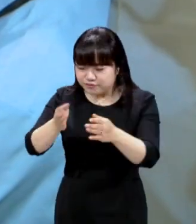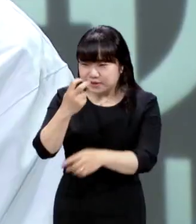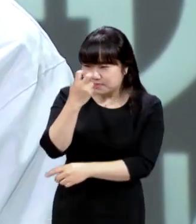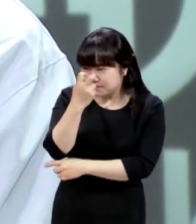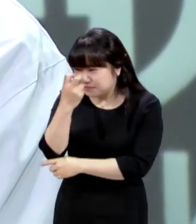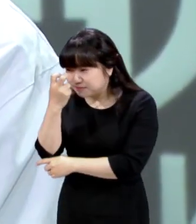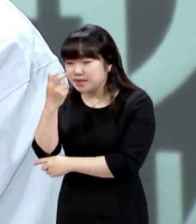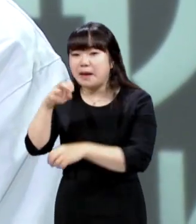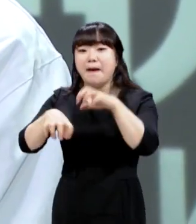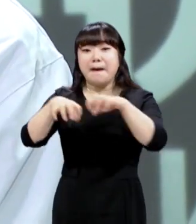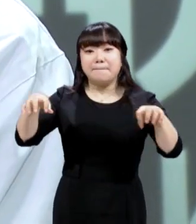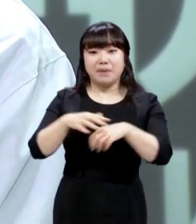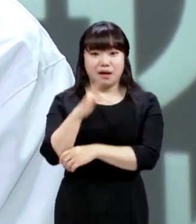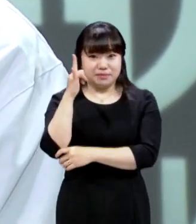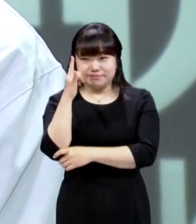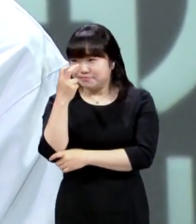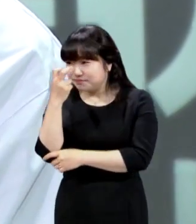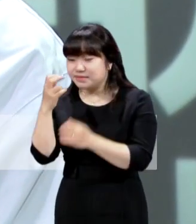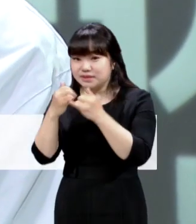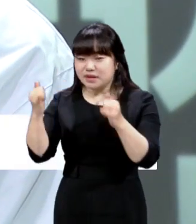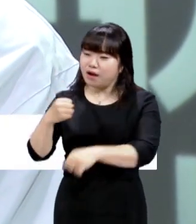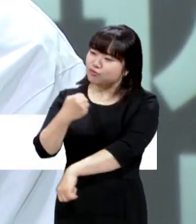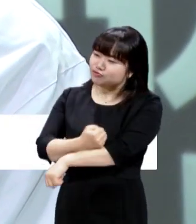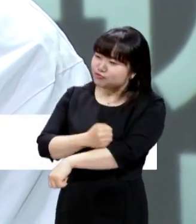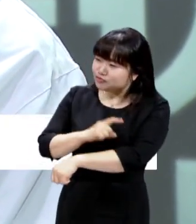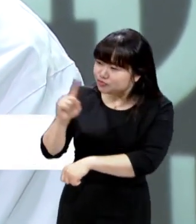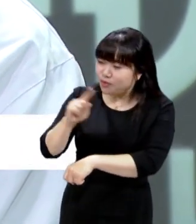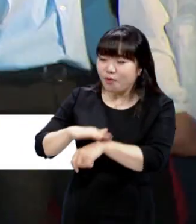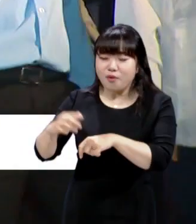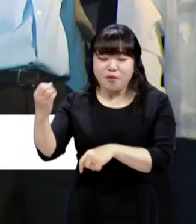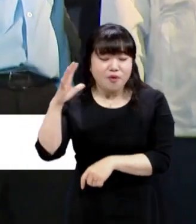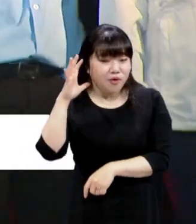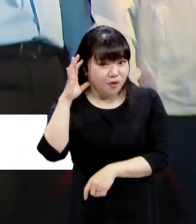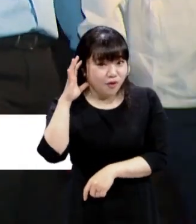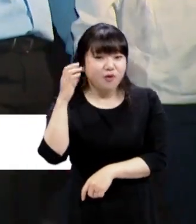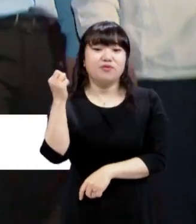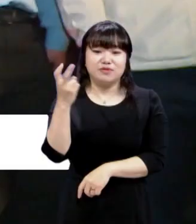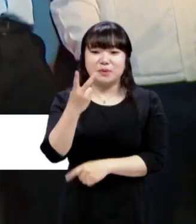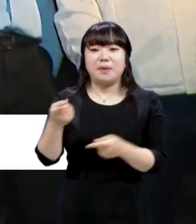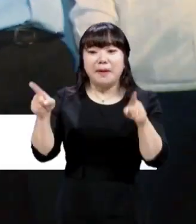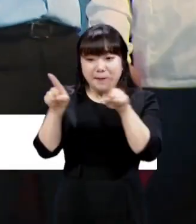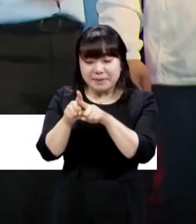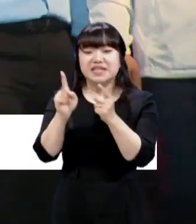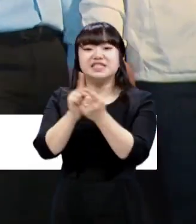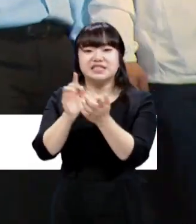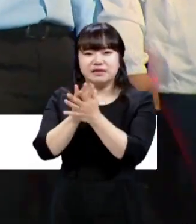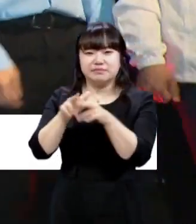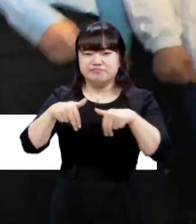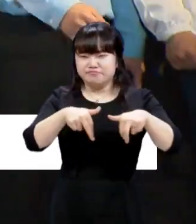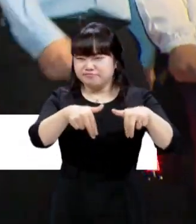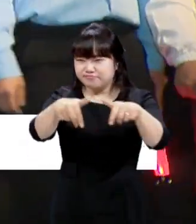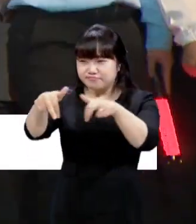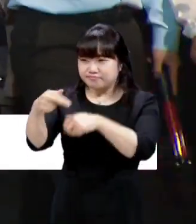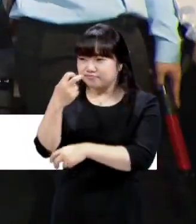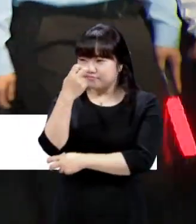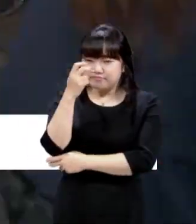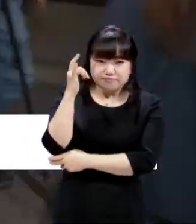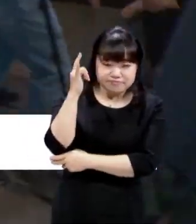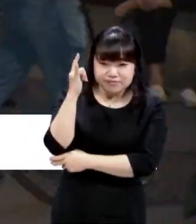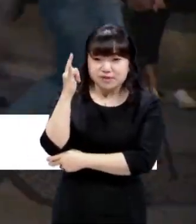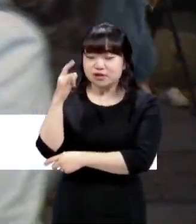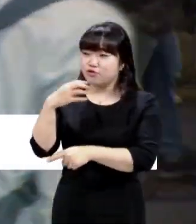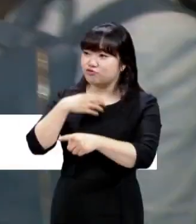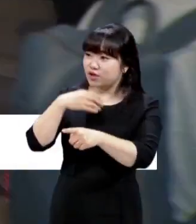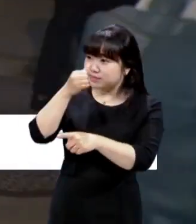안심 마을 보안관 의 애로사항도 총 취하고 함께 주택가를 순찰하며 스마트 보안 등 작동